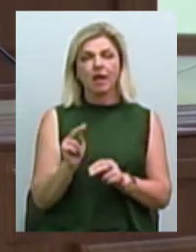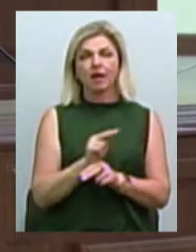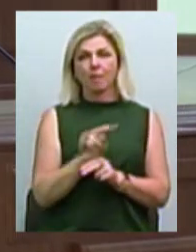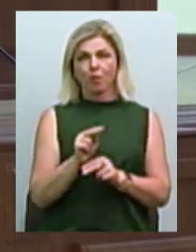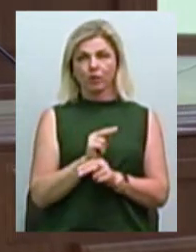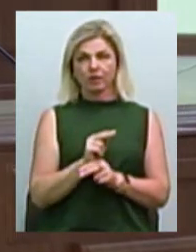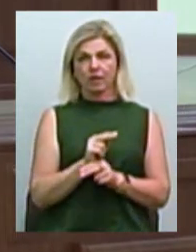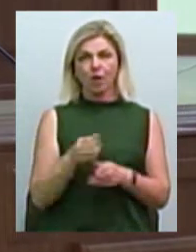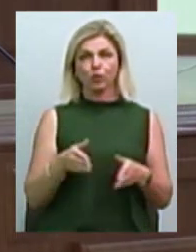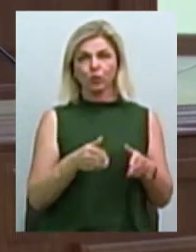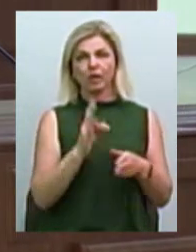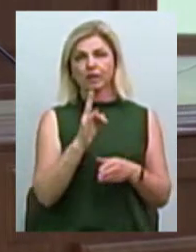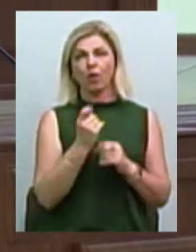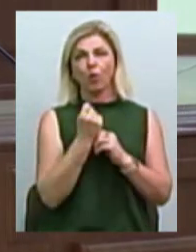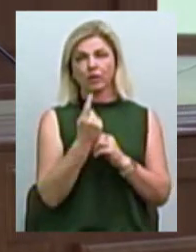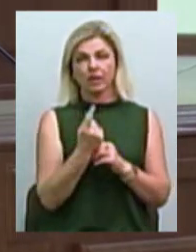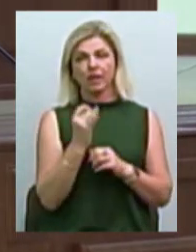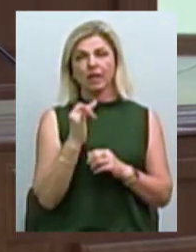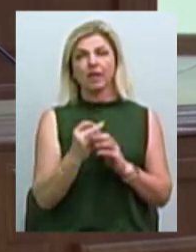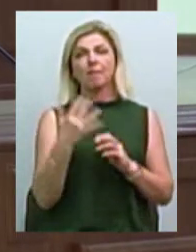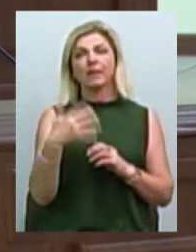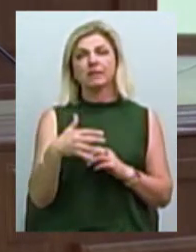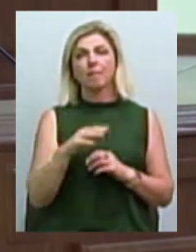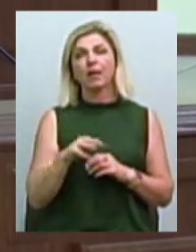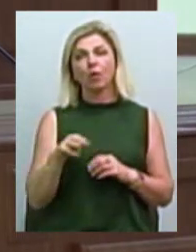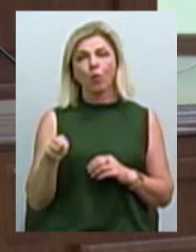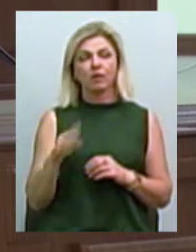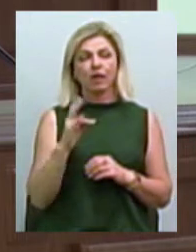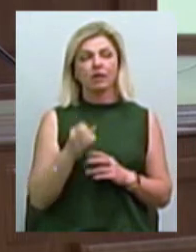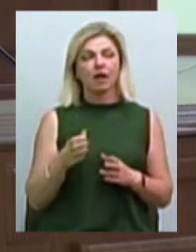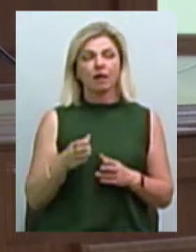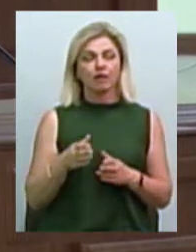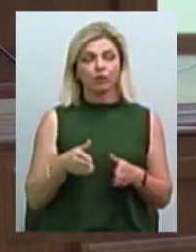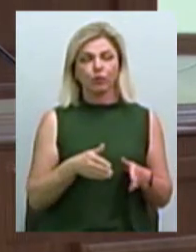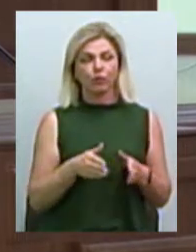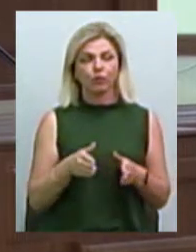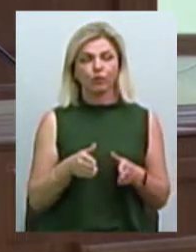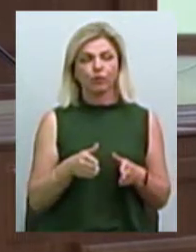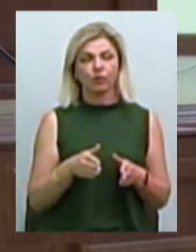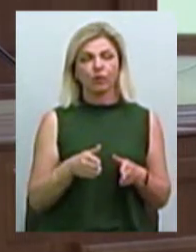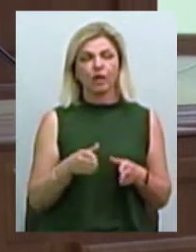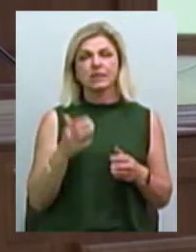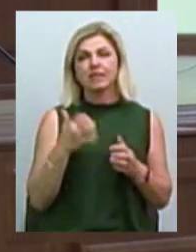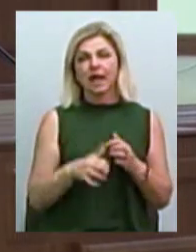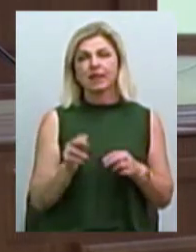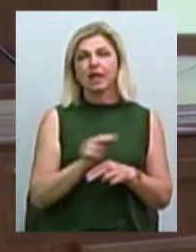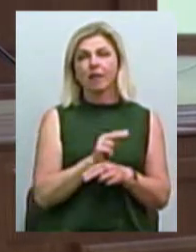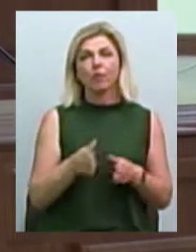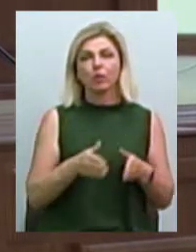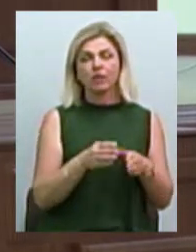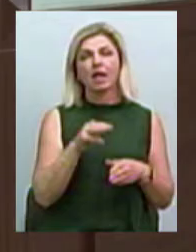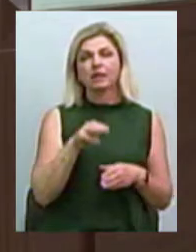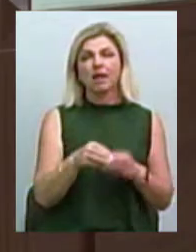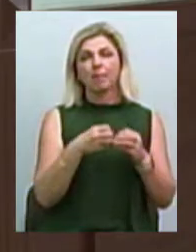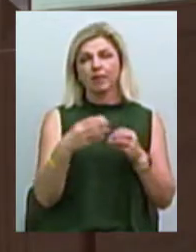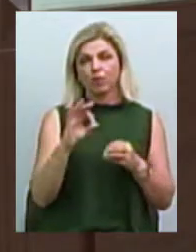по автодорозі Н-11 і 50 мільйонів на поточний середній ремонт автодороги